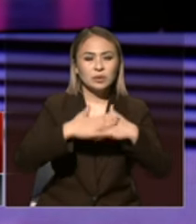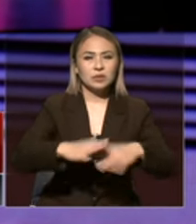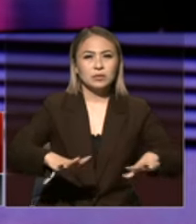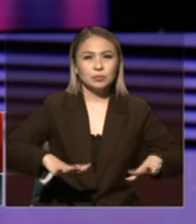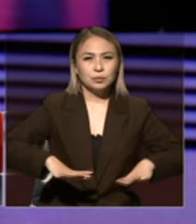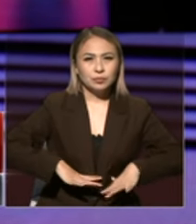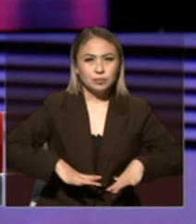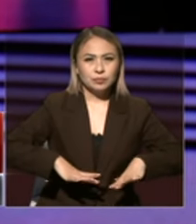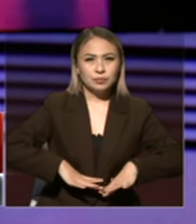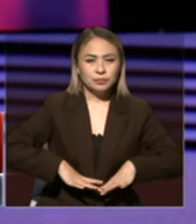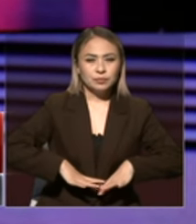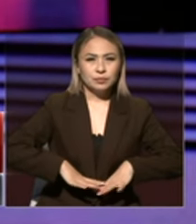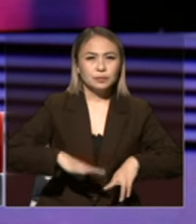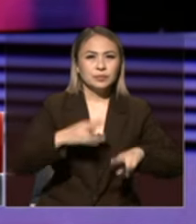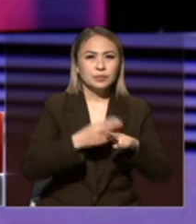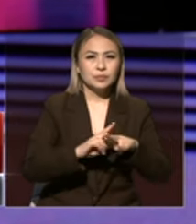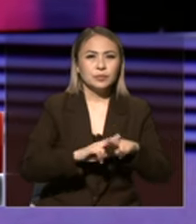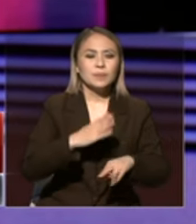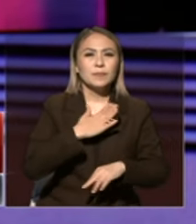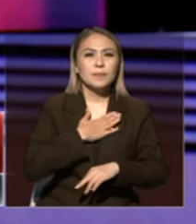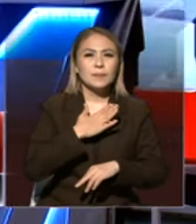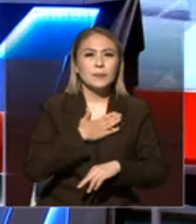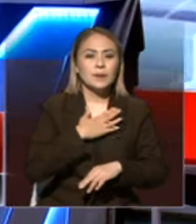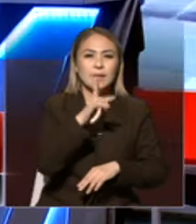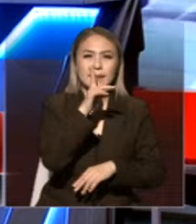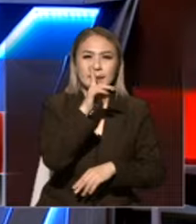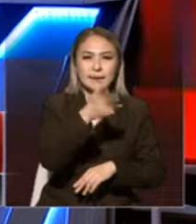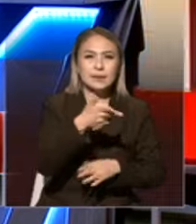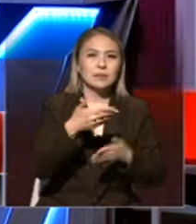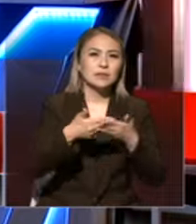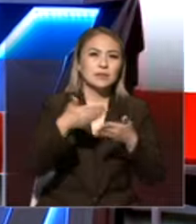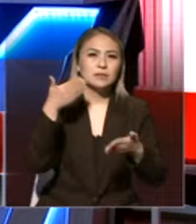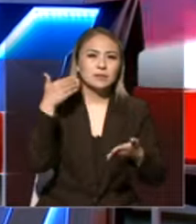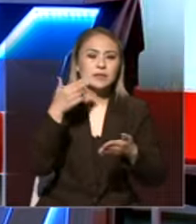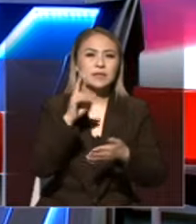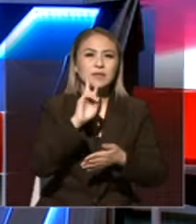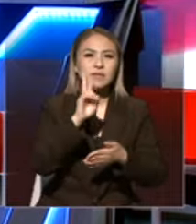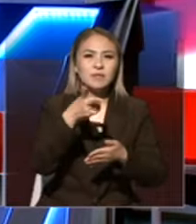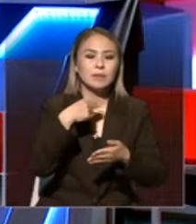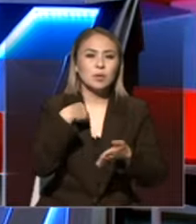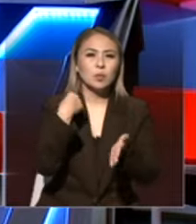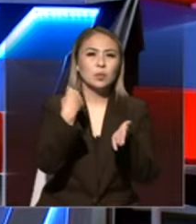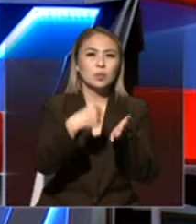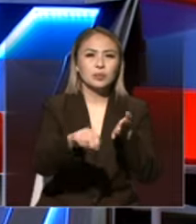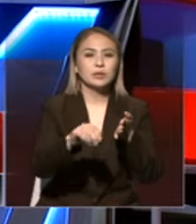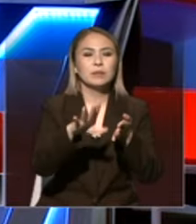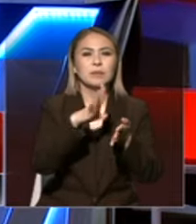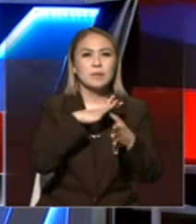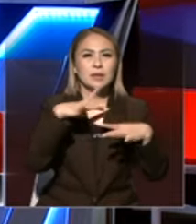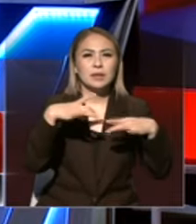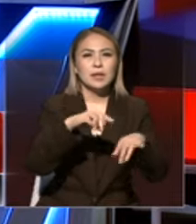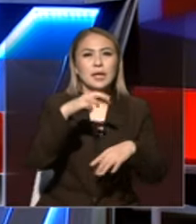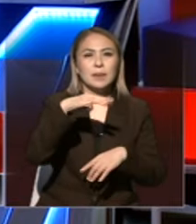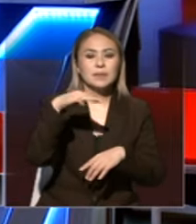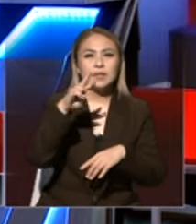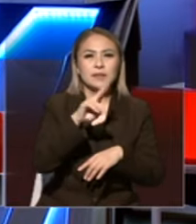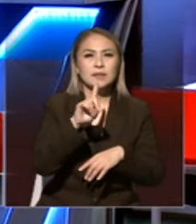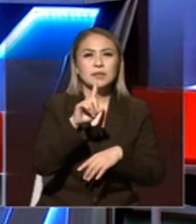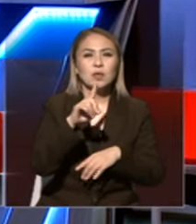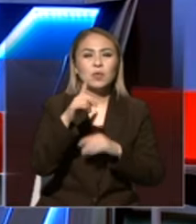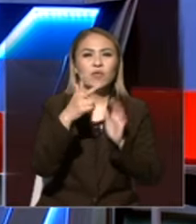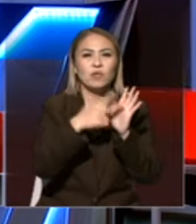ұстаймыз. Вот. Соған біз осыдан 3 жыл бұрын, 2 жыл бұрын трактор алдым, МТЗ-82. Оның